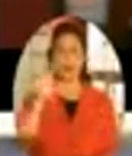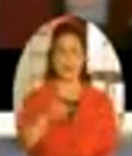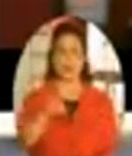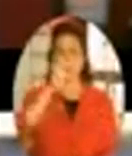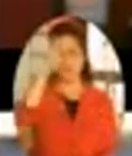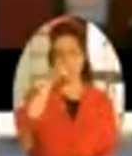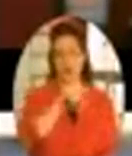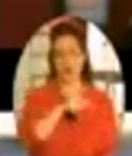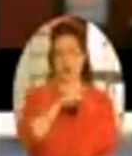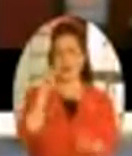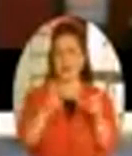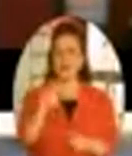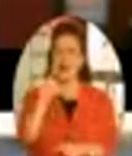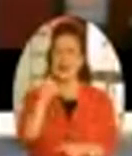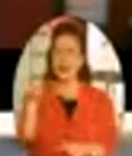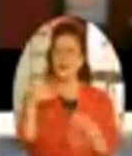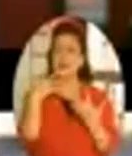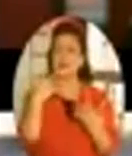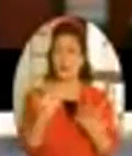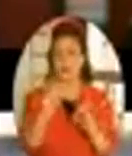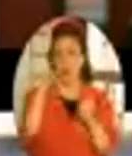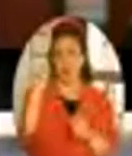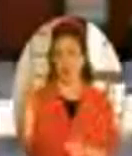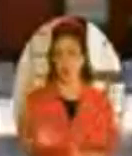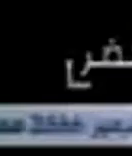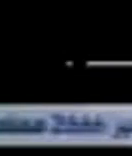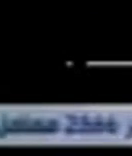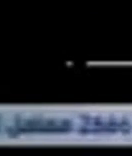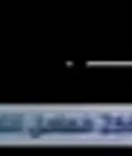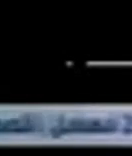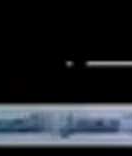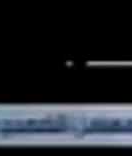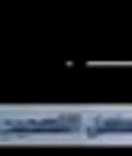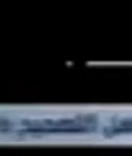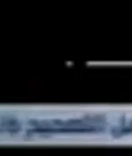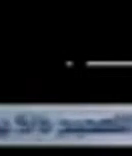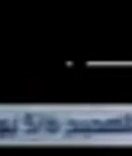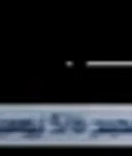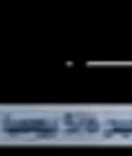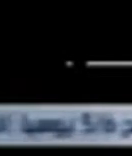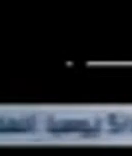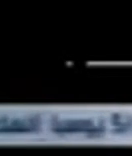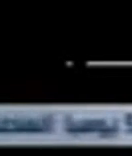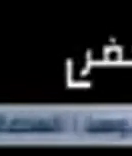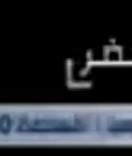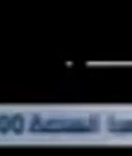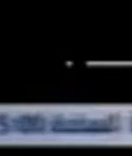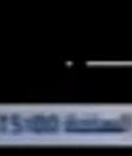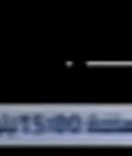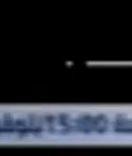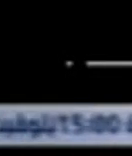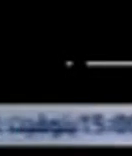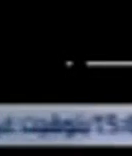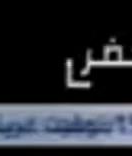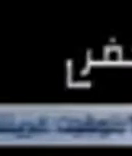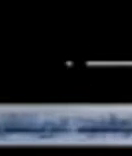באיראן, תושבי חדר הדרוזים מדברים על מה שקורה שם, הנה תראה. וישראל כל עמרה לא תרקוב גיר ורא אל-ג'בן, ורא